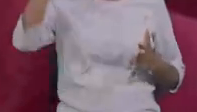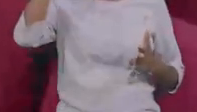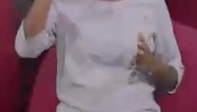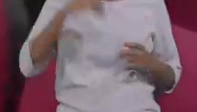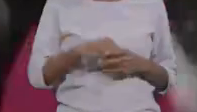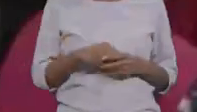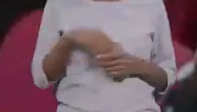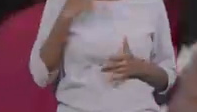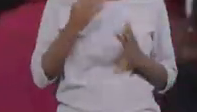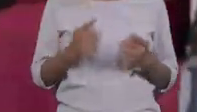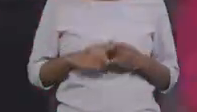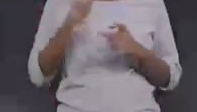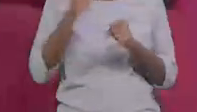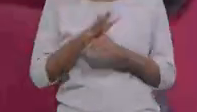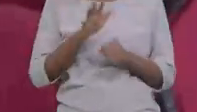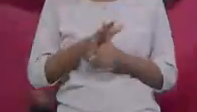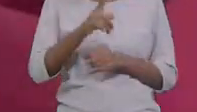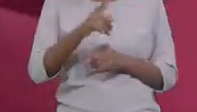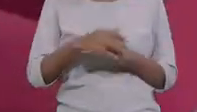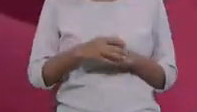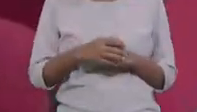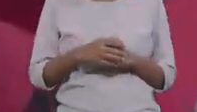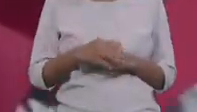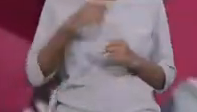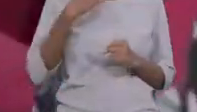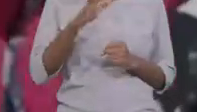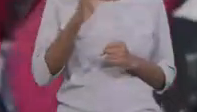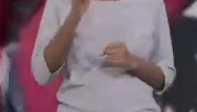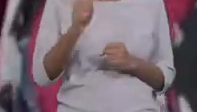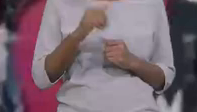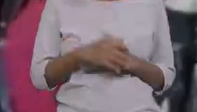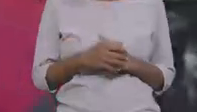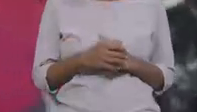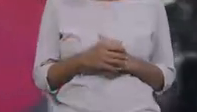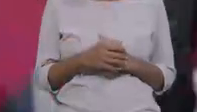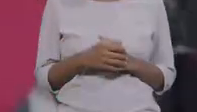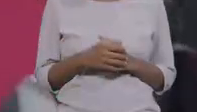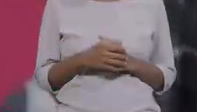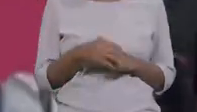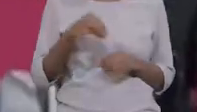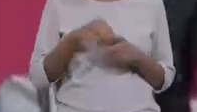homme qui veut t'opprimer, te livrer